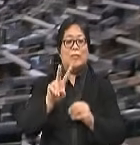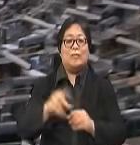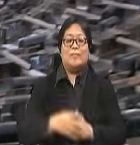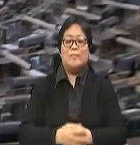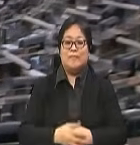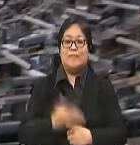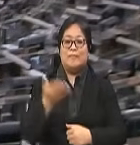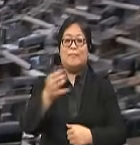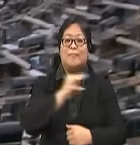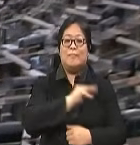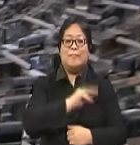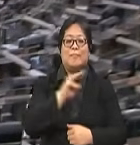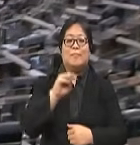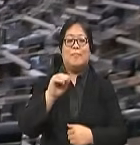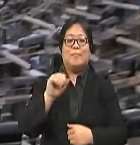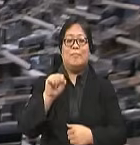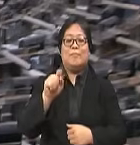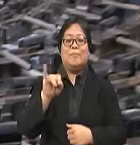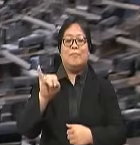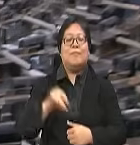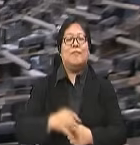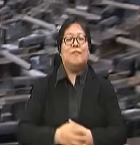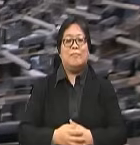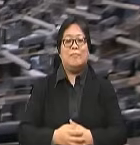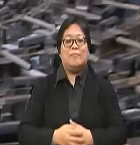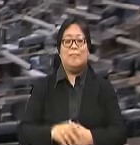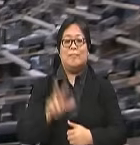film menteri science inovasi